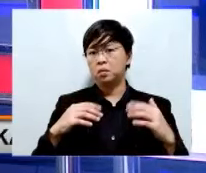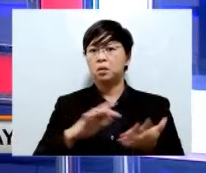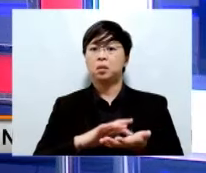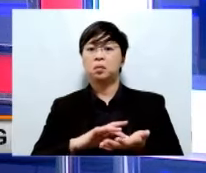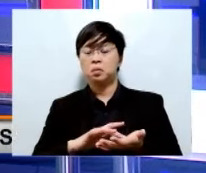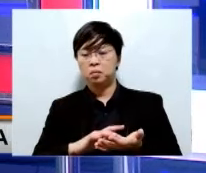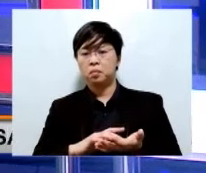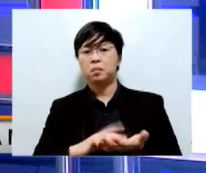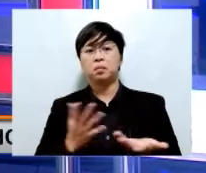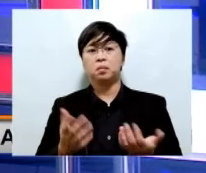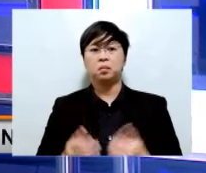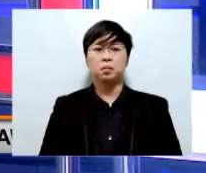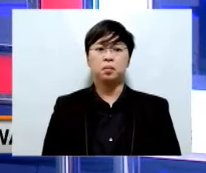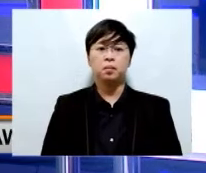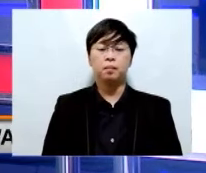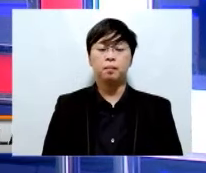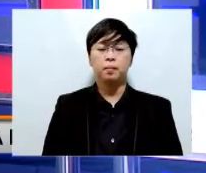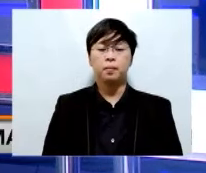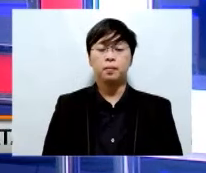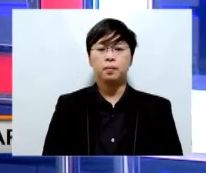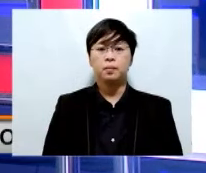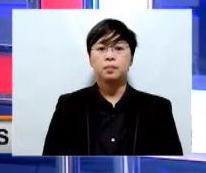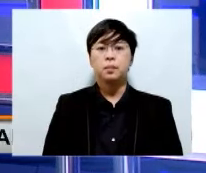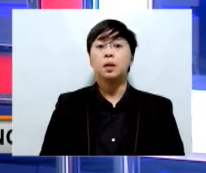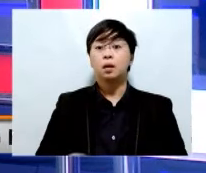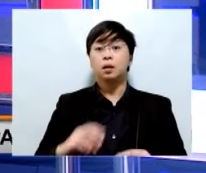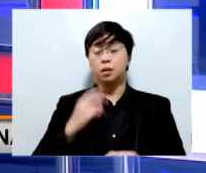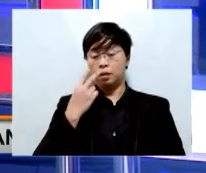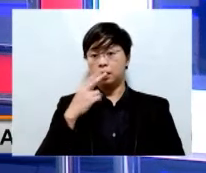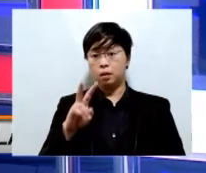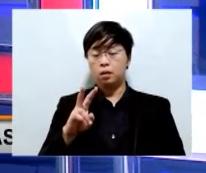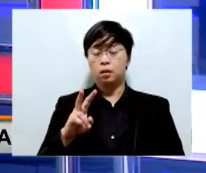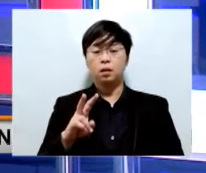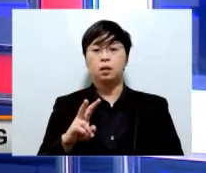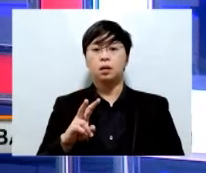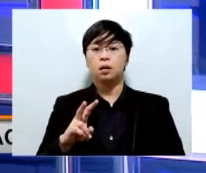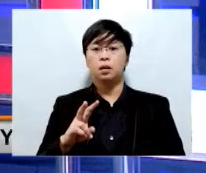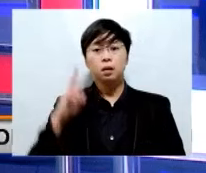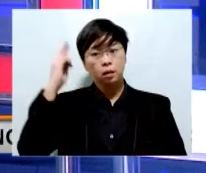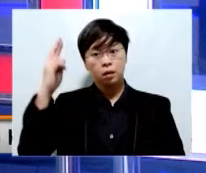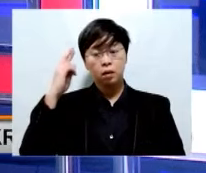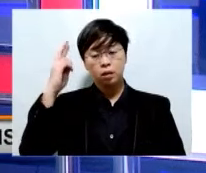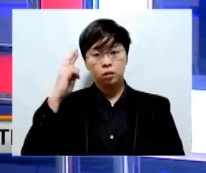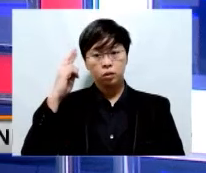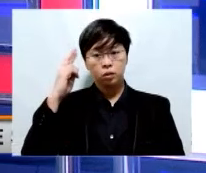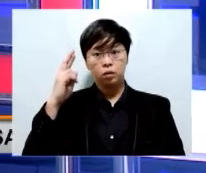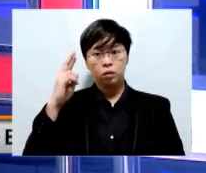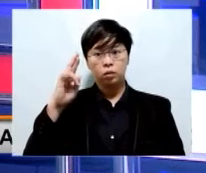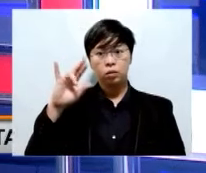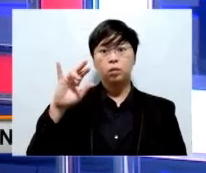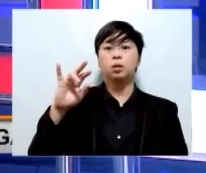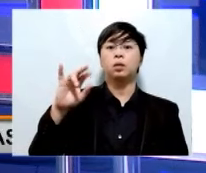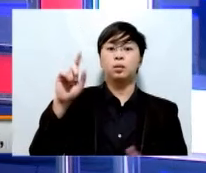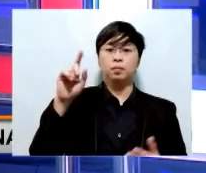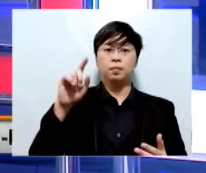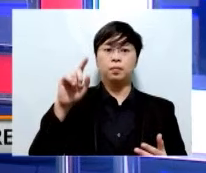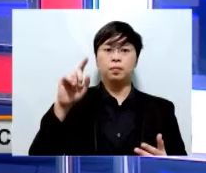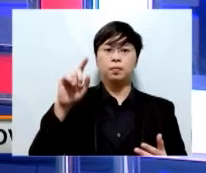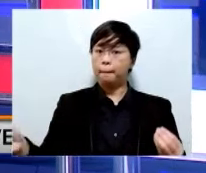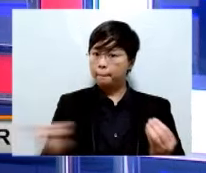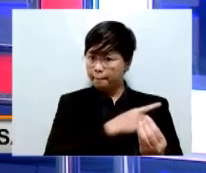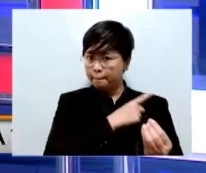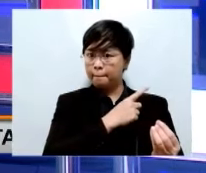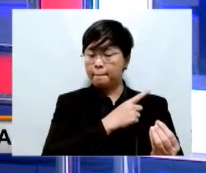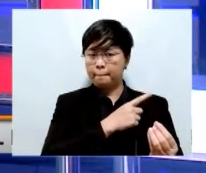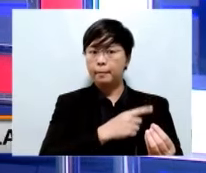Nakakita raw ang isang komite sa Kamara ng Batayan para impeach si Vice President Sara Duterte. Bukod dyan, posible rin siyang maharap sa